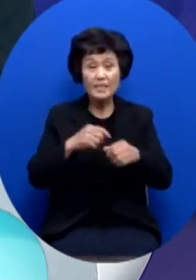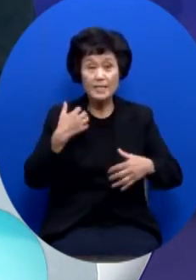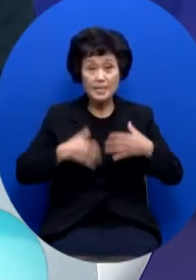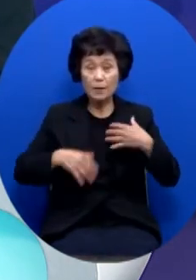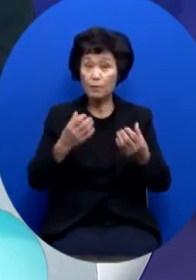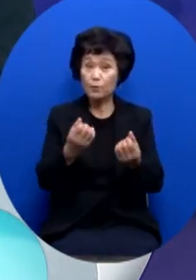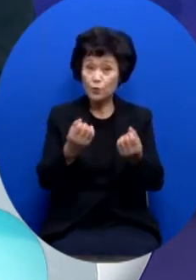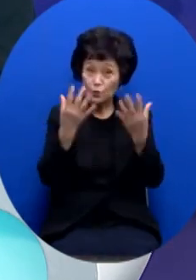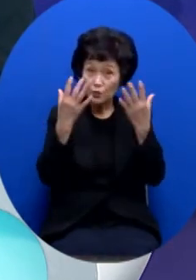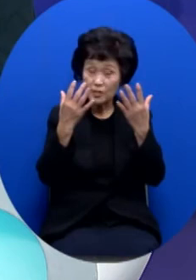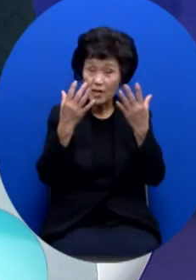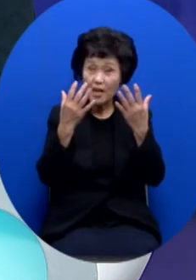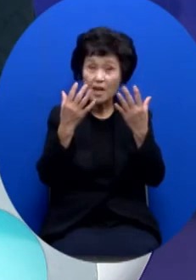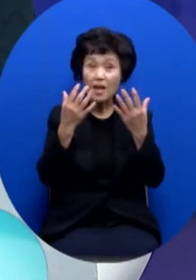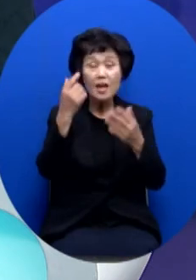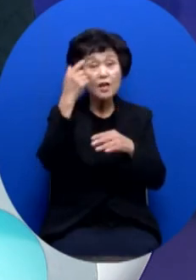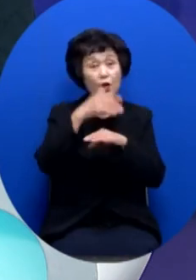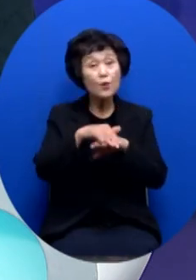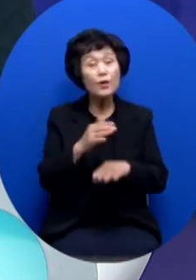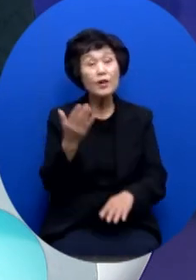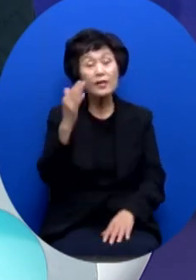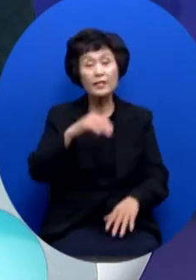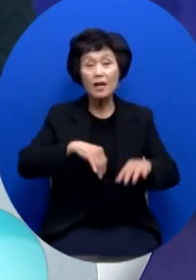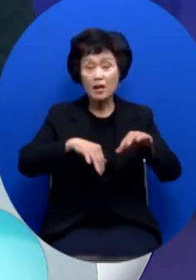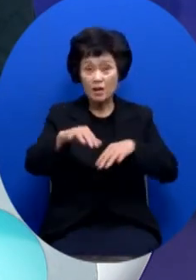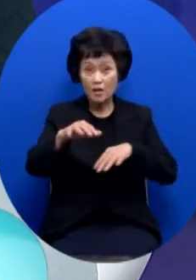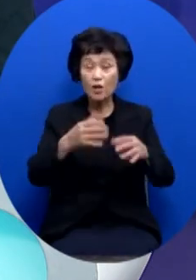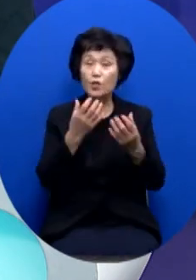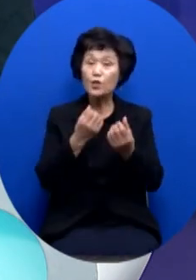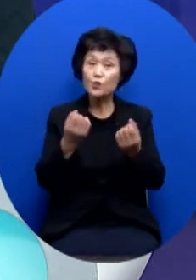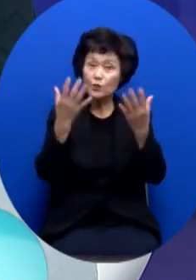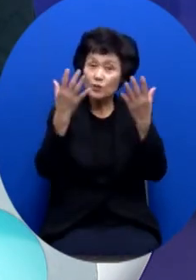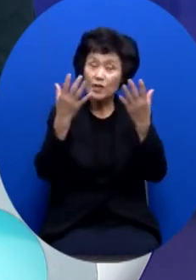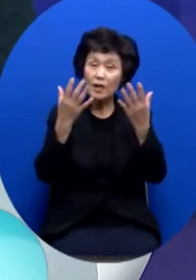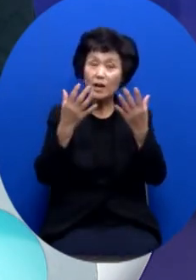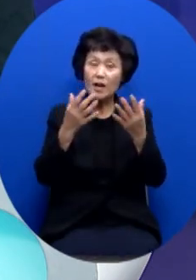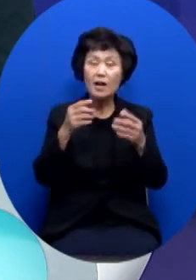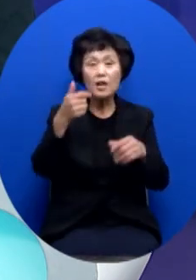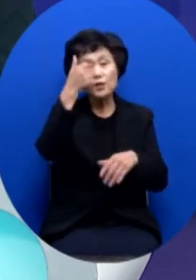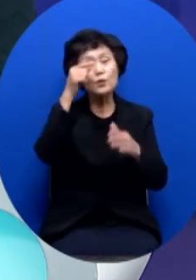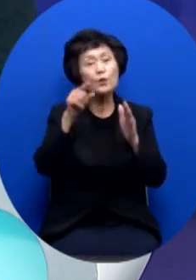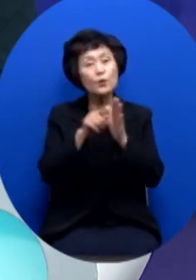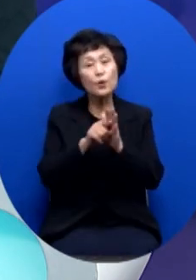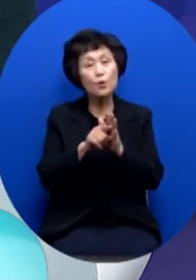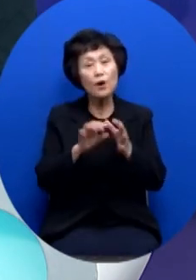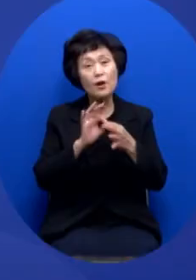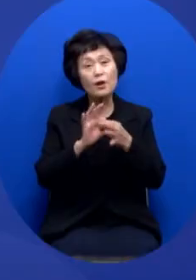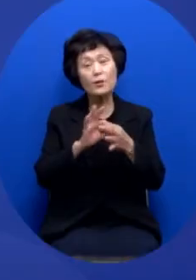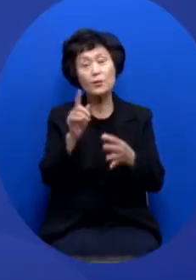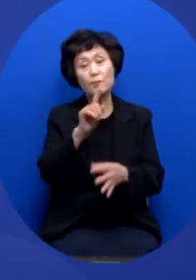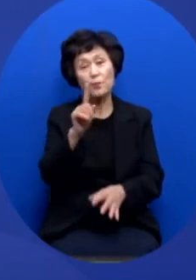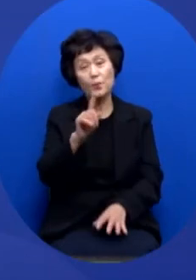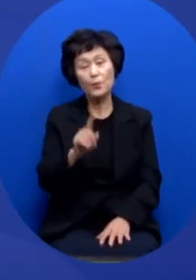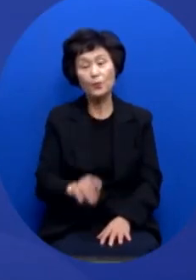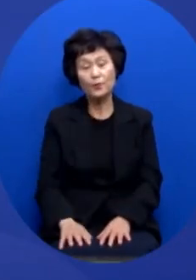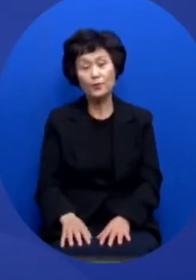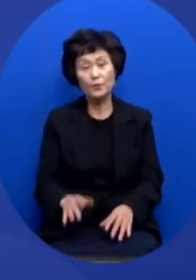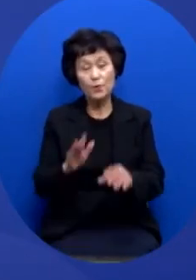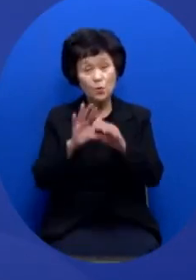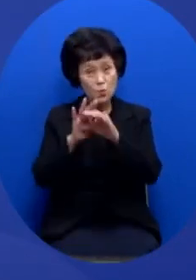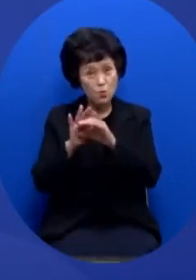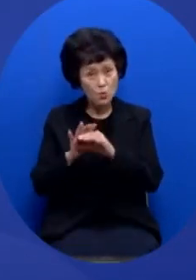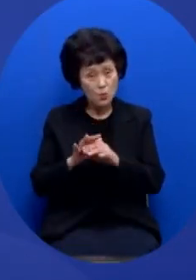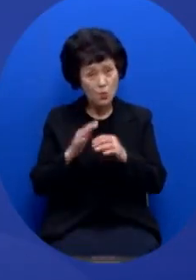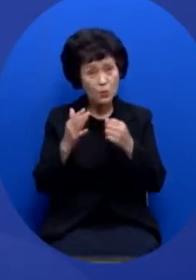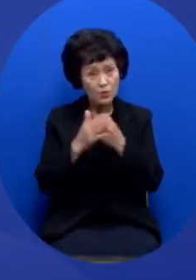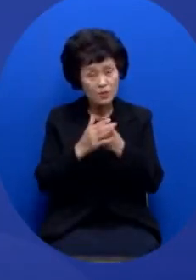하자라는 취지인데 이런 거리 축제가 기독교 문화와 관련해서 또 어떤 의미를 가질 수 있는지도 궁금합니다. 네. 지금까지는 이제 코로나 때문에